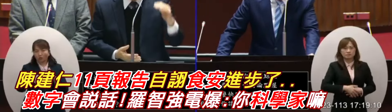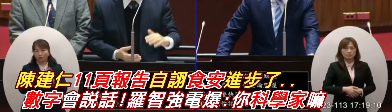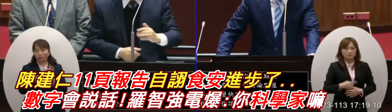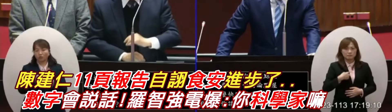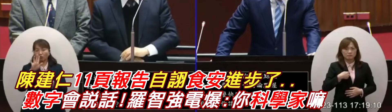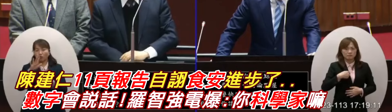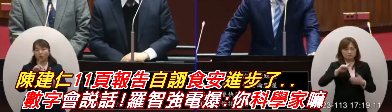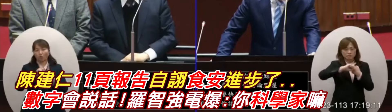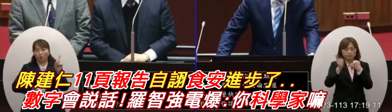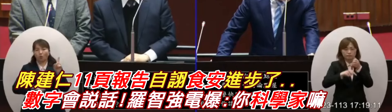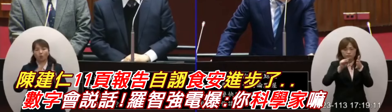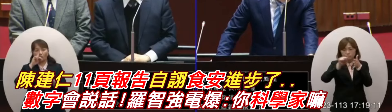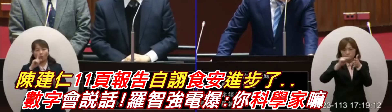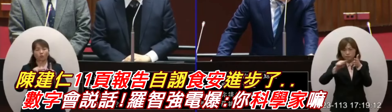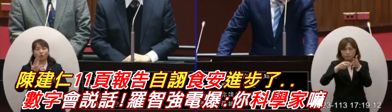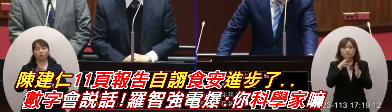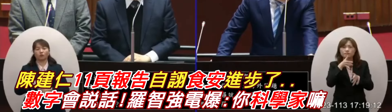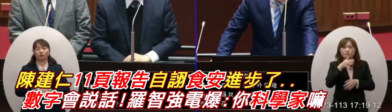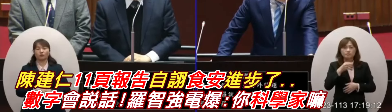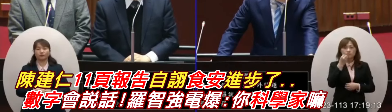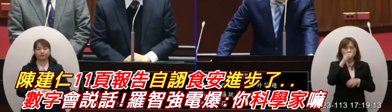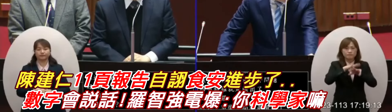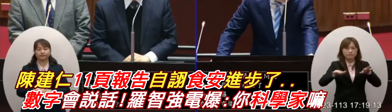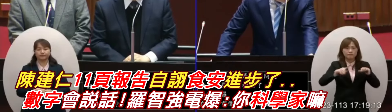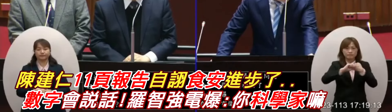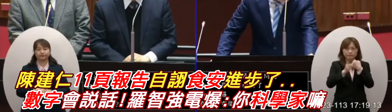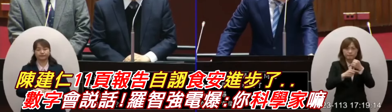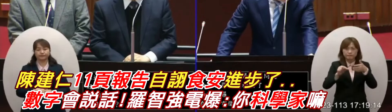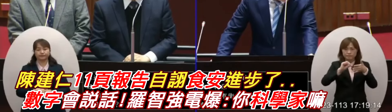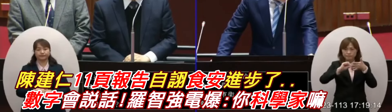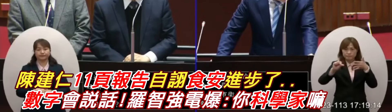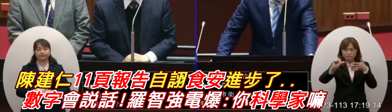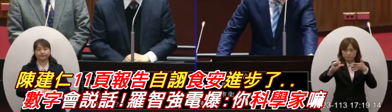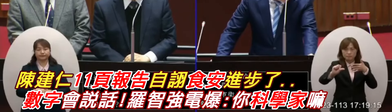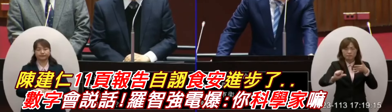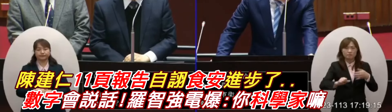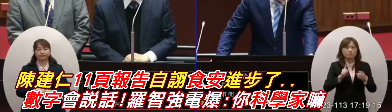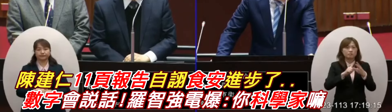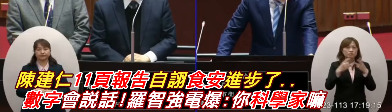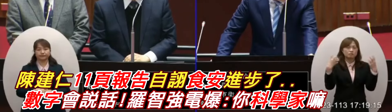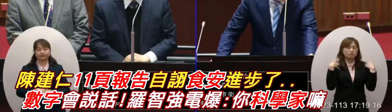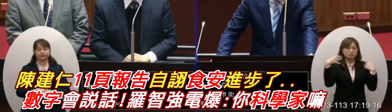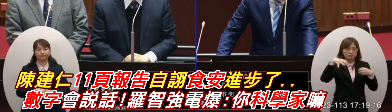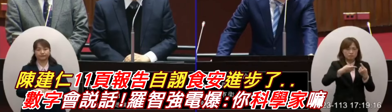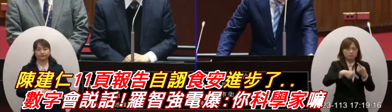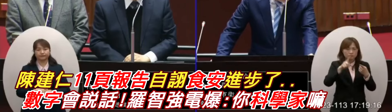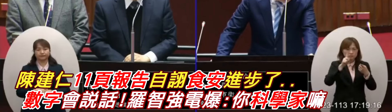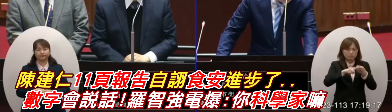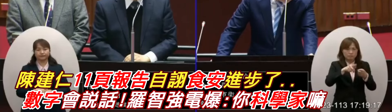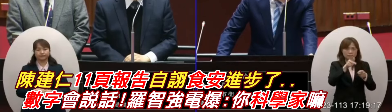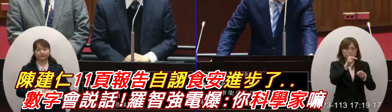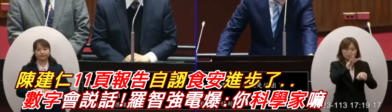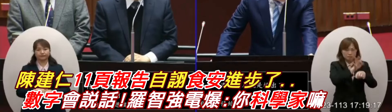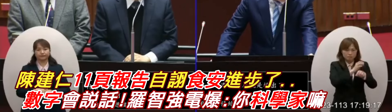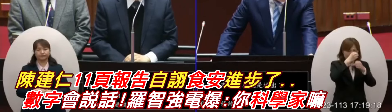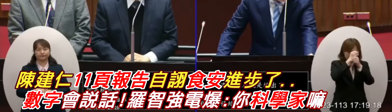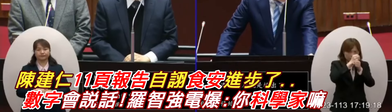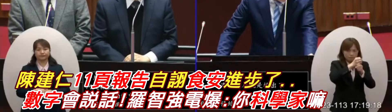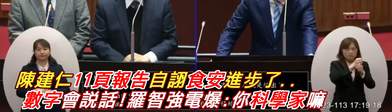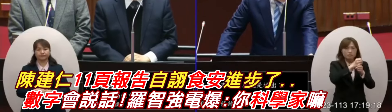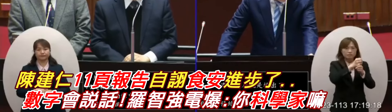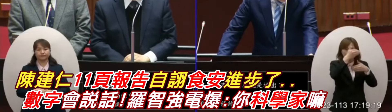条给你听哈。食安法第五条啦，第一项，各主管机关依科学实证建立食品安卫生安